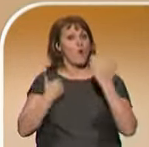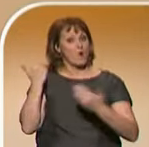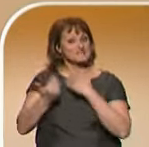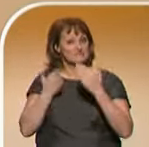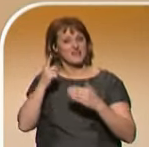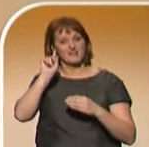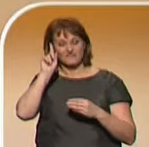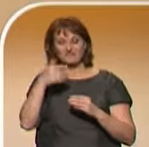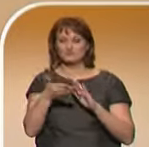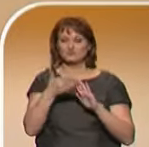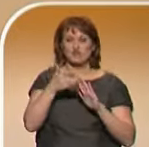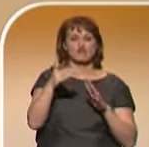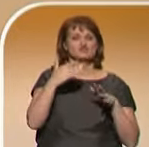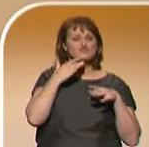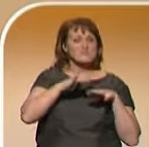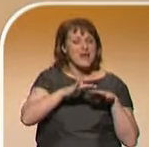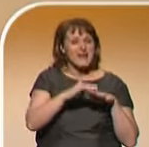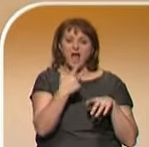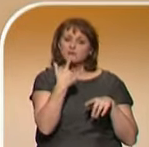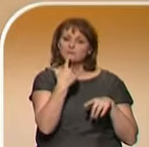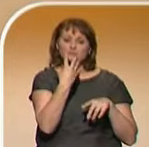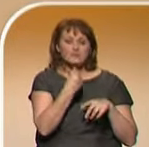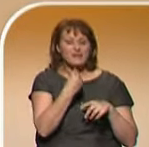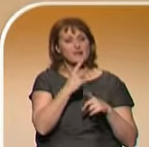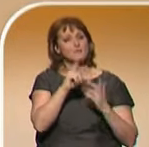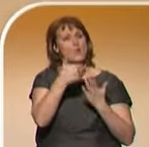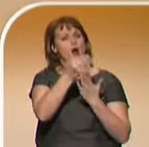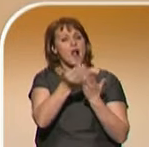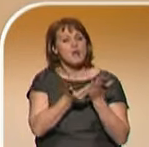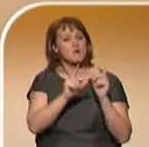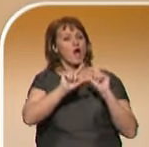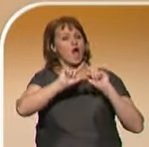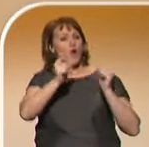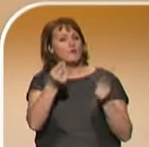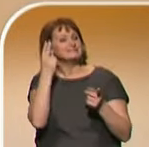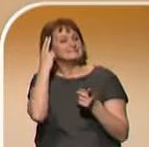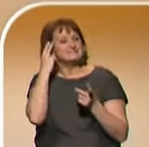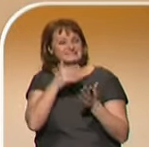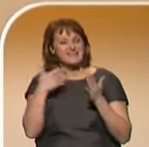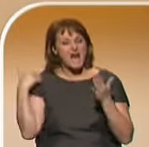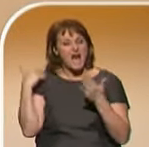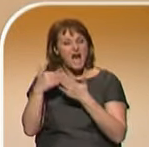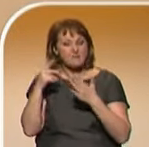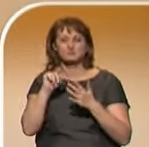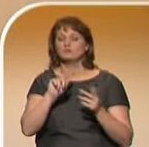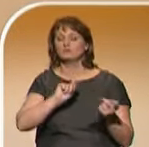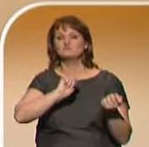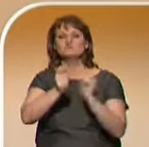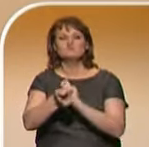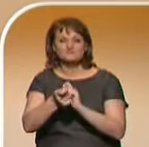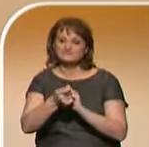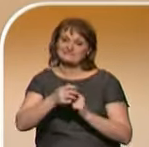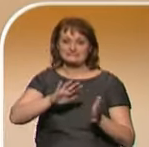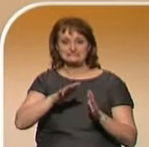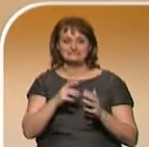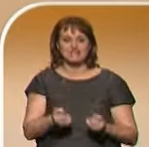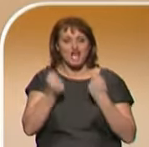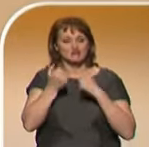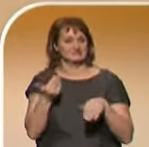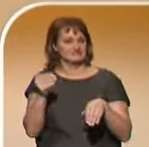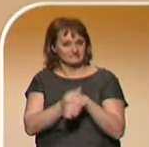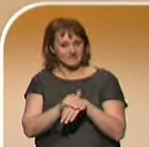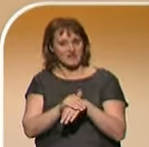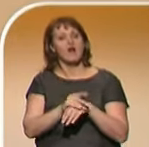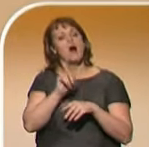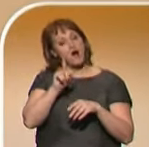už ví, jak chutná třeba špenát nebo nějaký prostě chleba, rohlík, tak ten si na to prostě hůř zvyká. Ale jinak obecně je vhodná